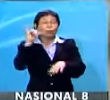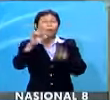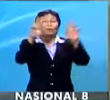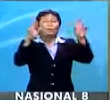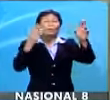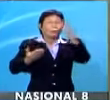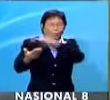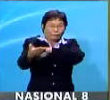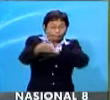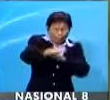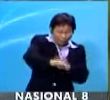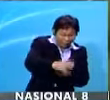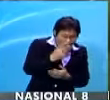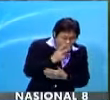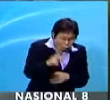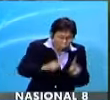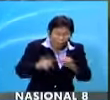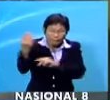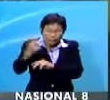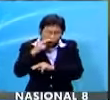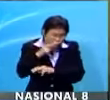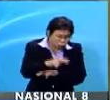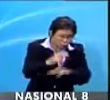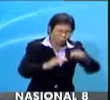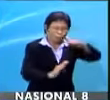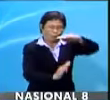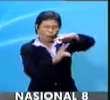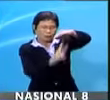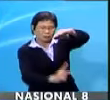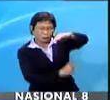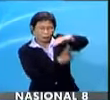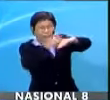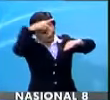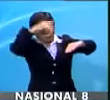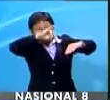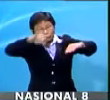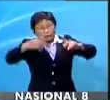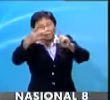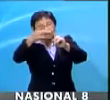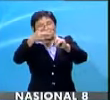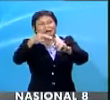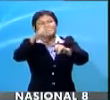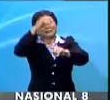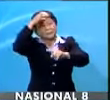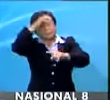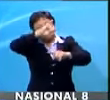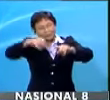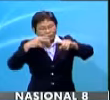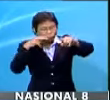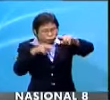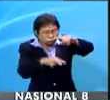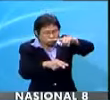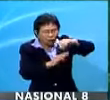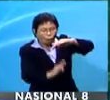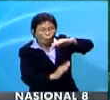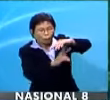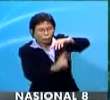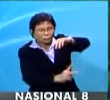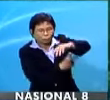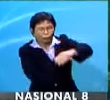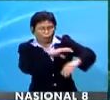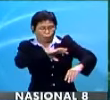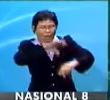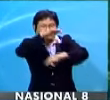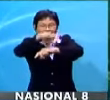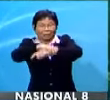lalu mayat gadis Malang itu ditemui orang awam di bawah jambatan susu keluar Putrajaya ke pulau Meranti cyber Jaya beberapa jam Selepas itu polis